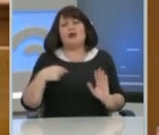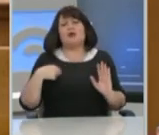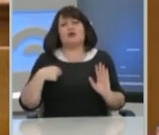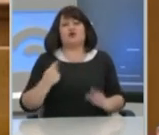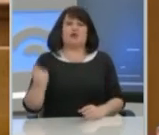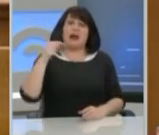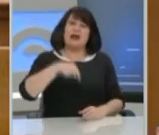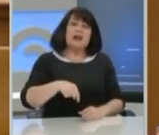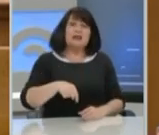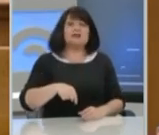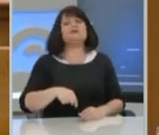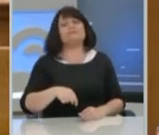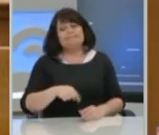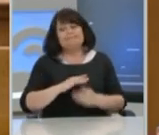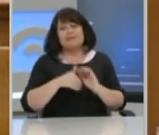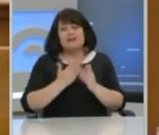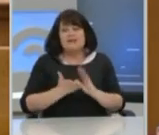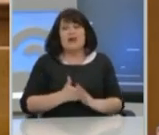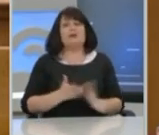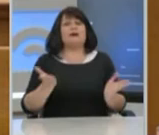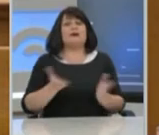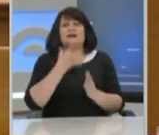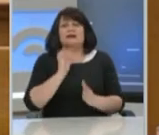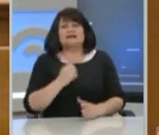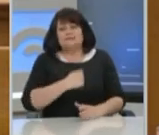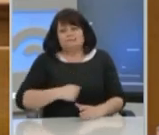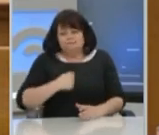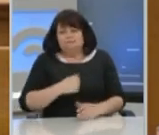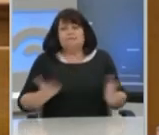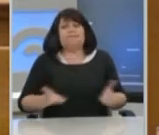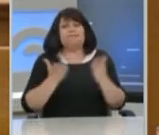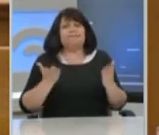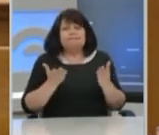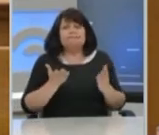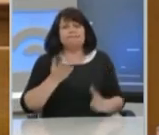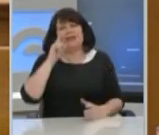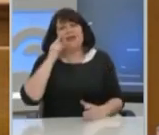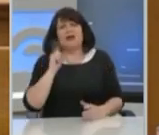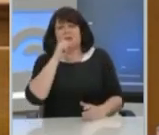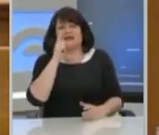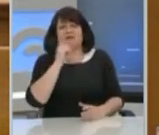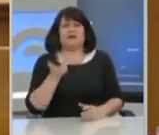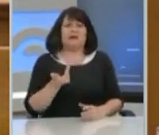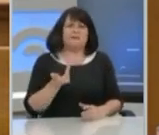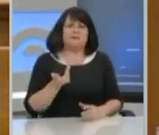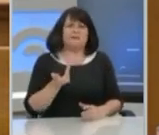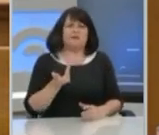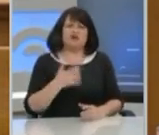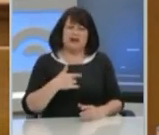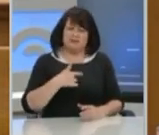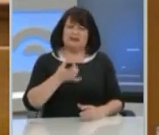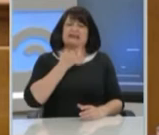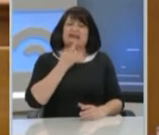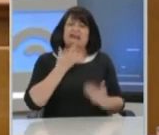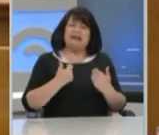δάκρυ και λέτε ότι τα μνημόνια και πόσο κοινικοί είμαστε, αλλά ξέρετε,